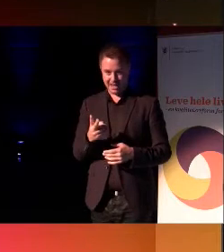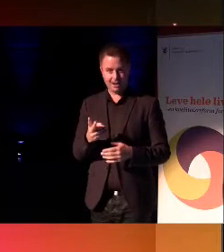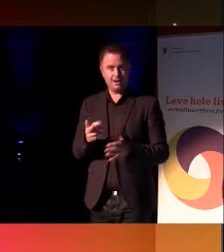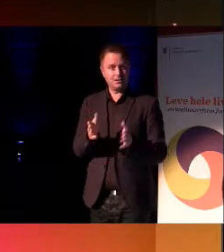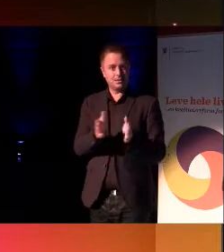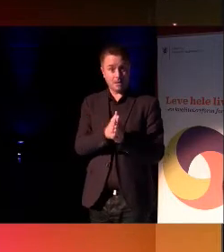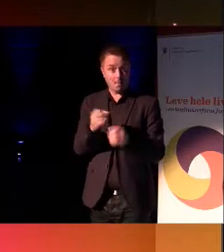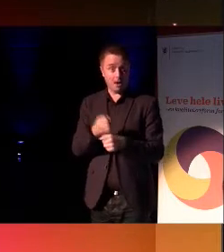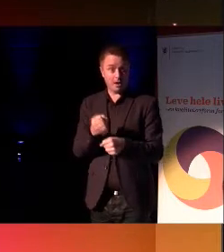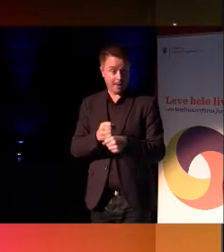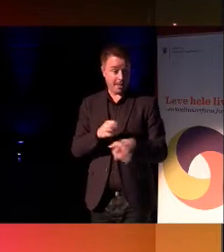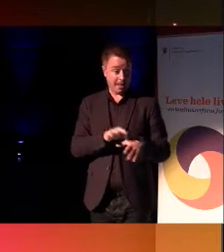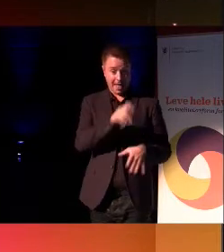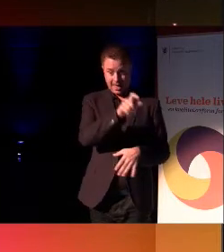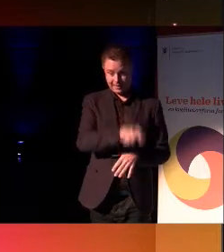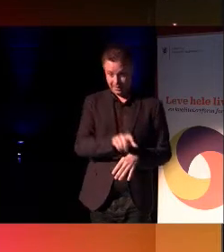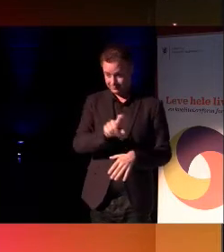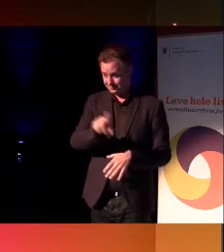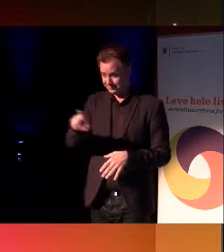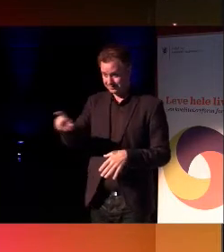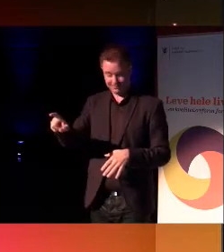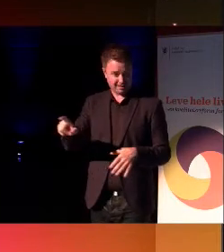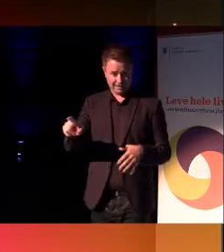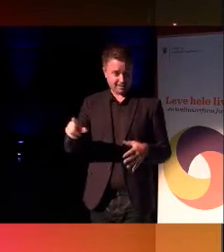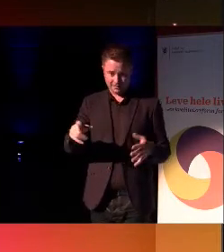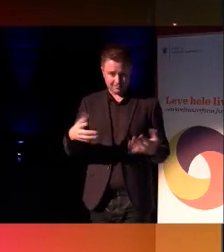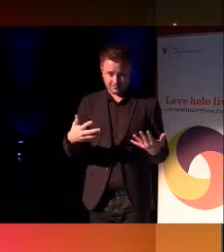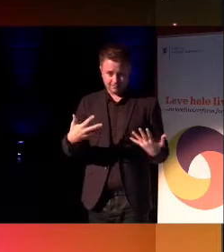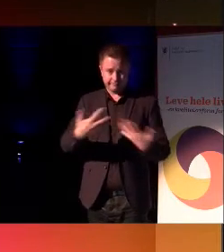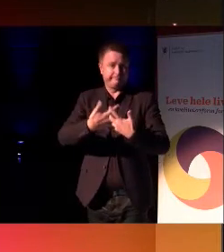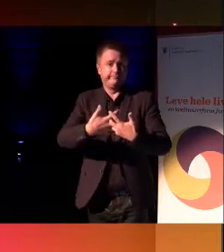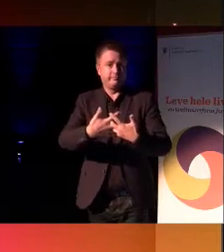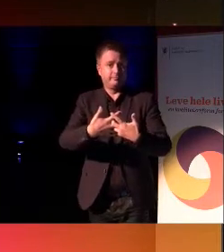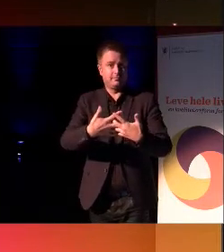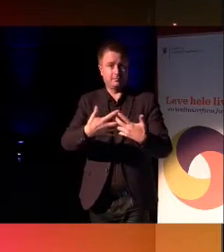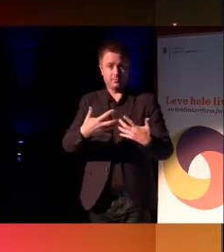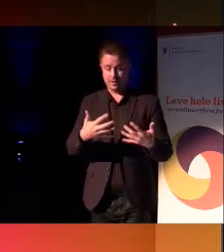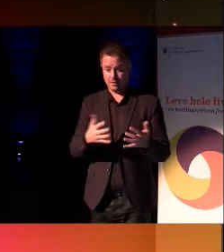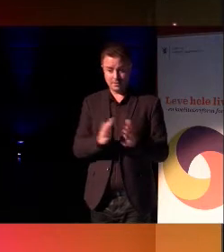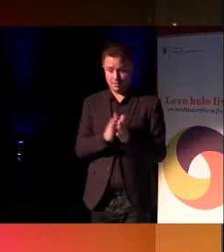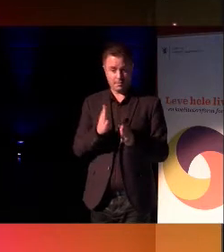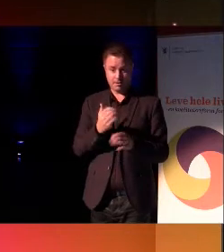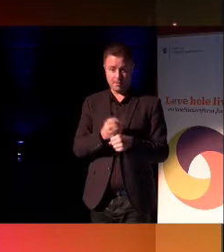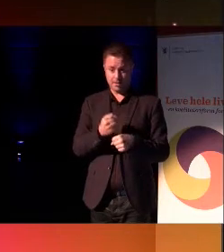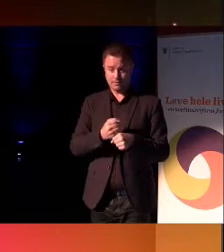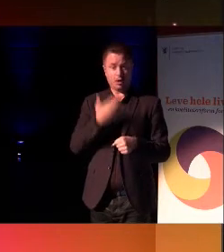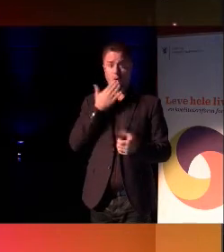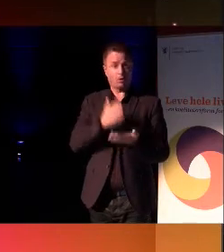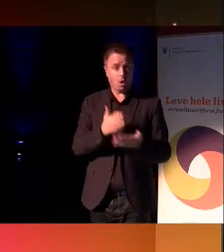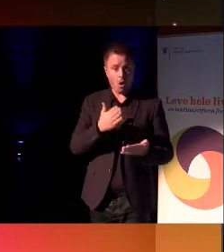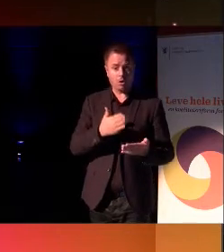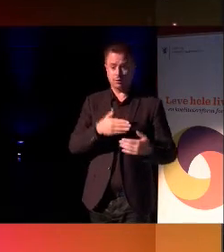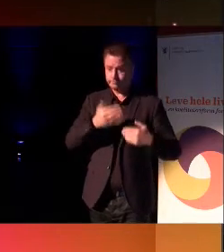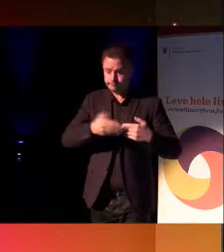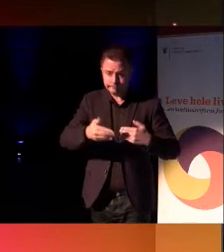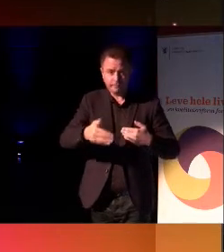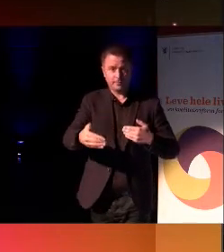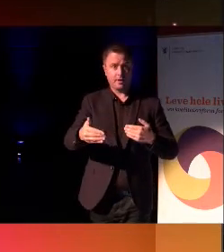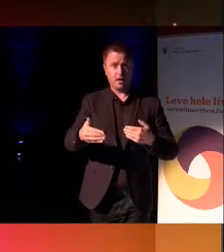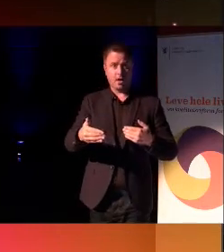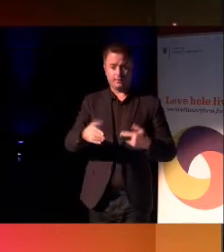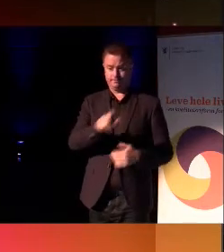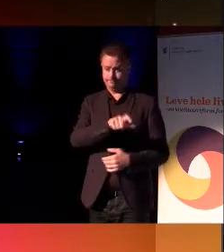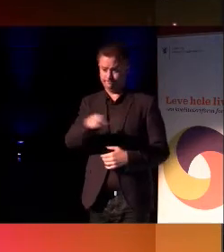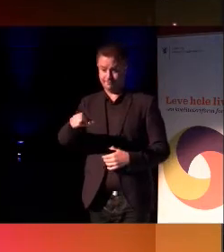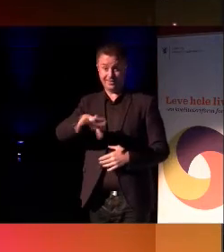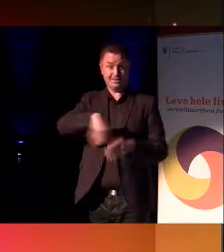Samarbeidet enten ustrukturert, det ikke godt, det ikke kontinuerlig nok, det ikke nærhet mellom aktørene som skal på